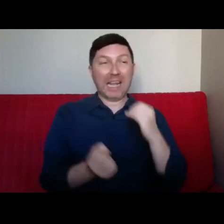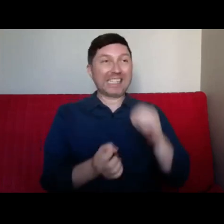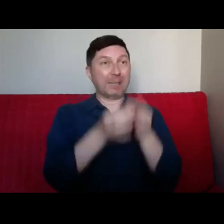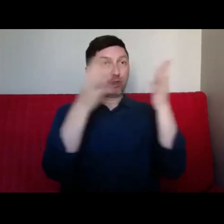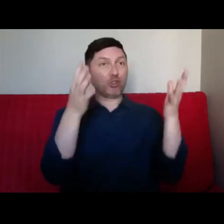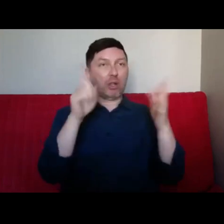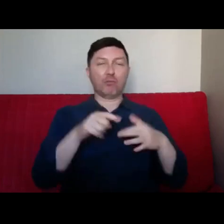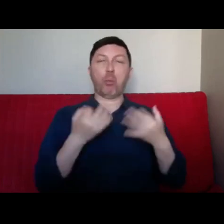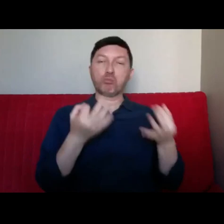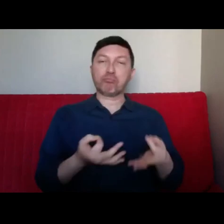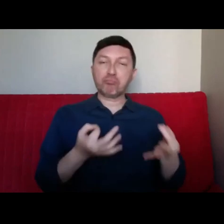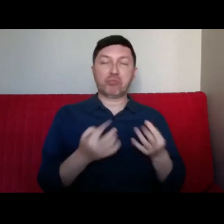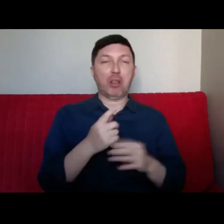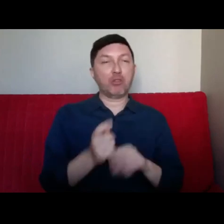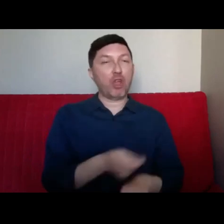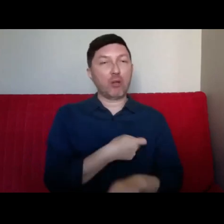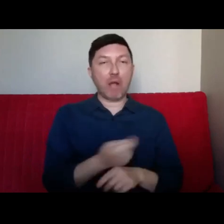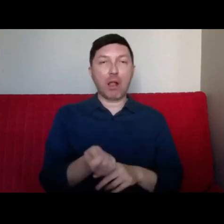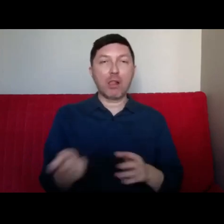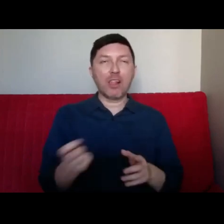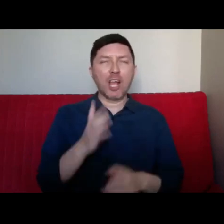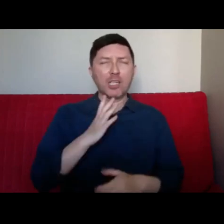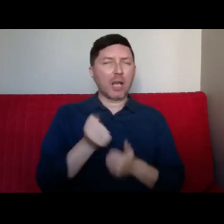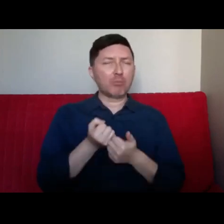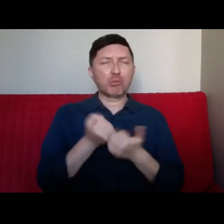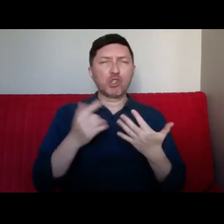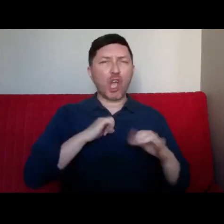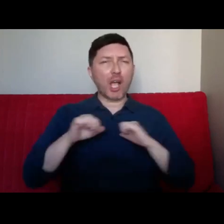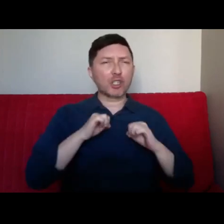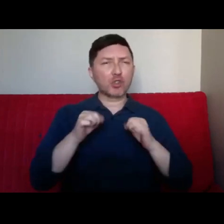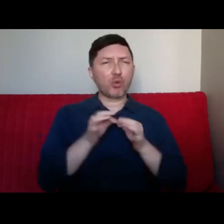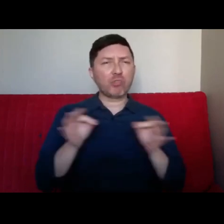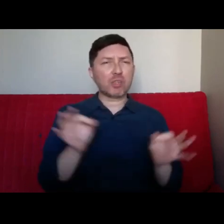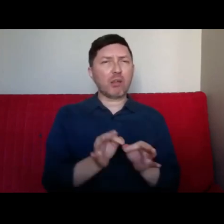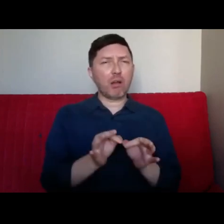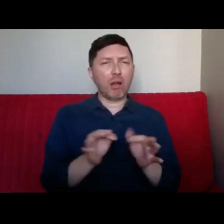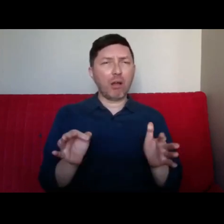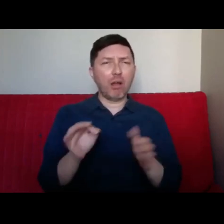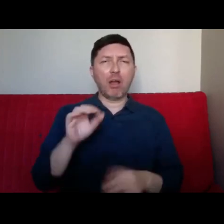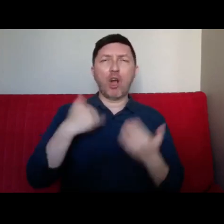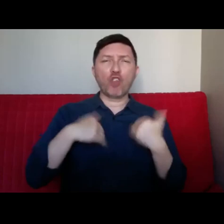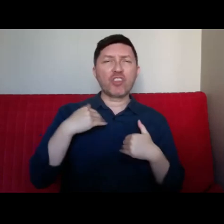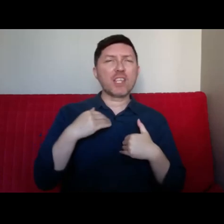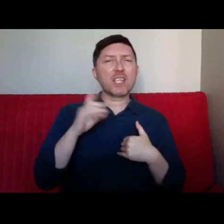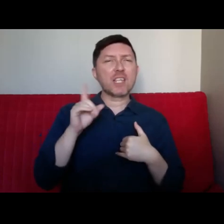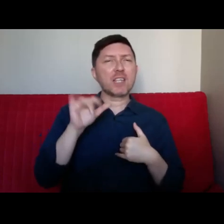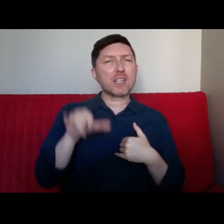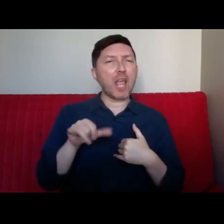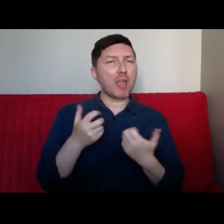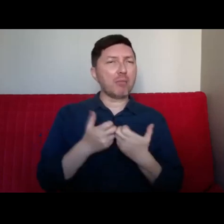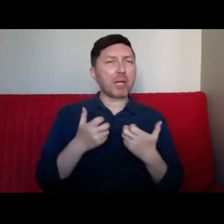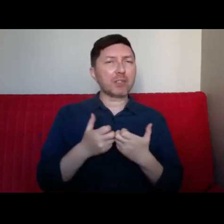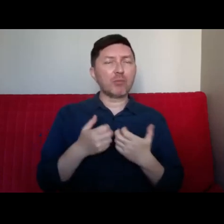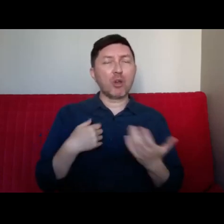Handimove, Duoday, il y en a d'autres qui ont été expliquées. Et je pense que finalement, si j'avais à dire deux mots pour conclure,